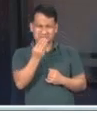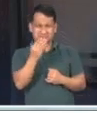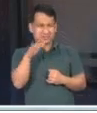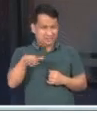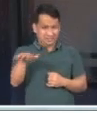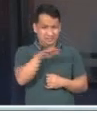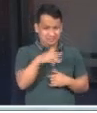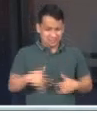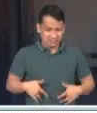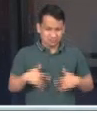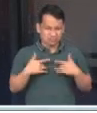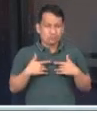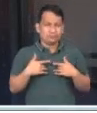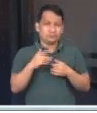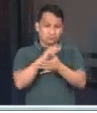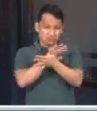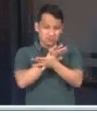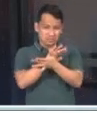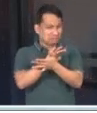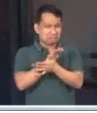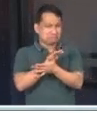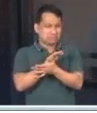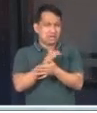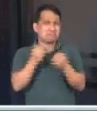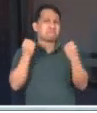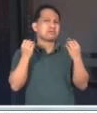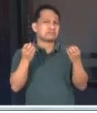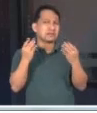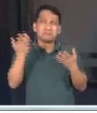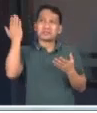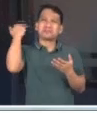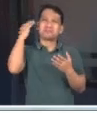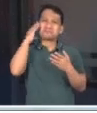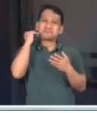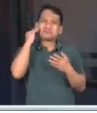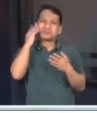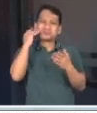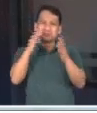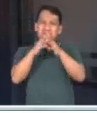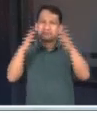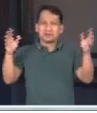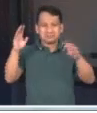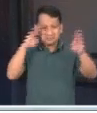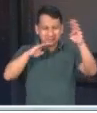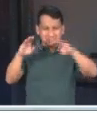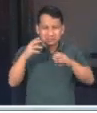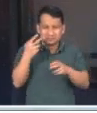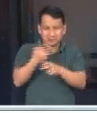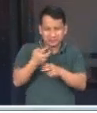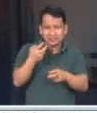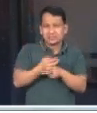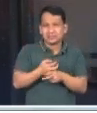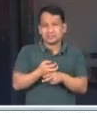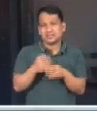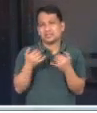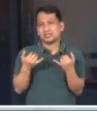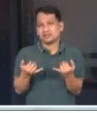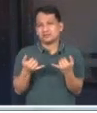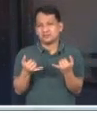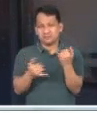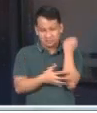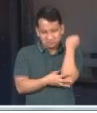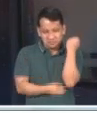sa buhay natin. Marami tayong dinaanan, mas grabe, mas mahirap,